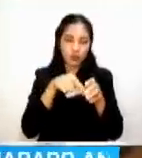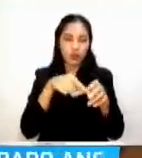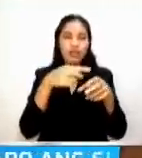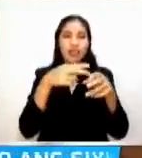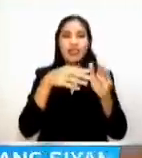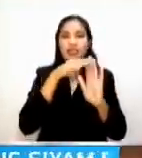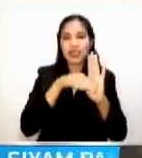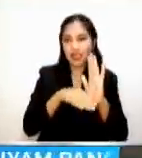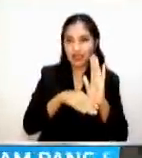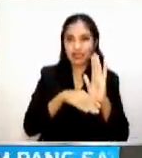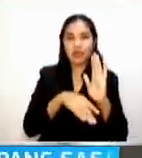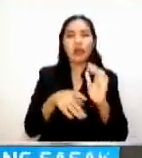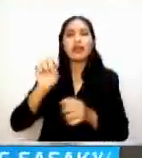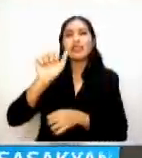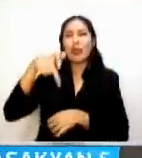taon.